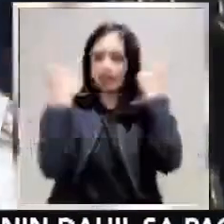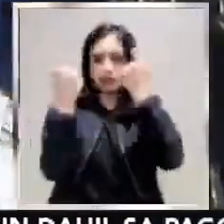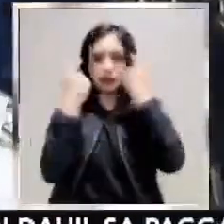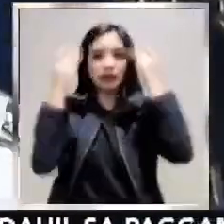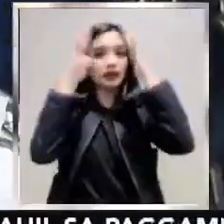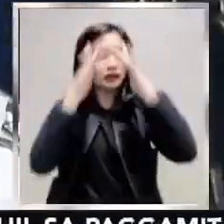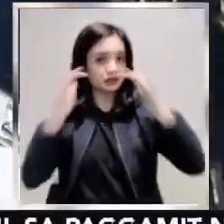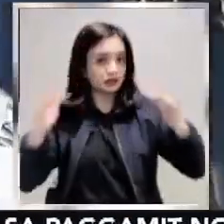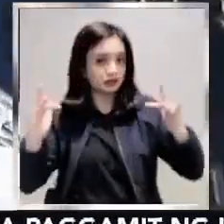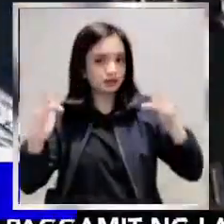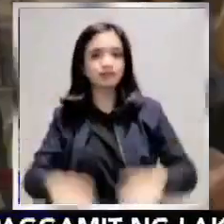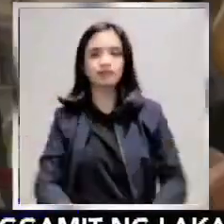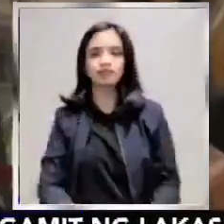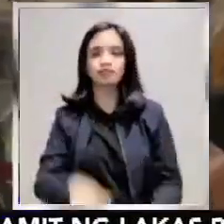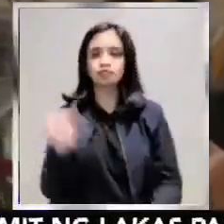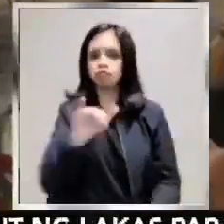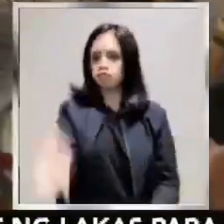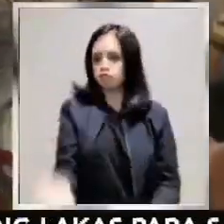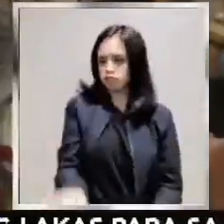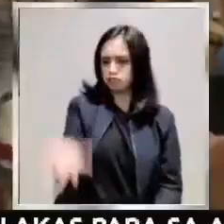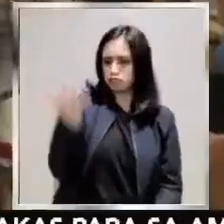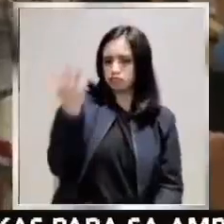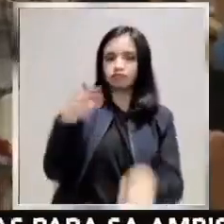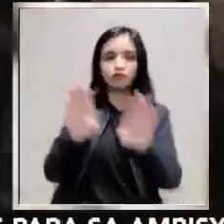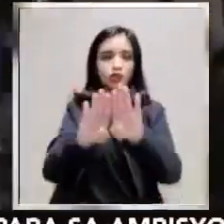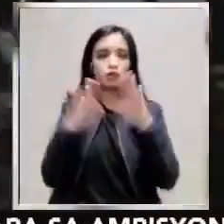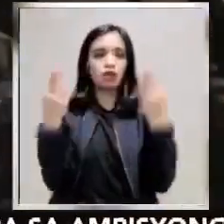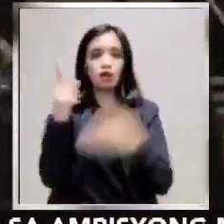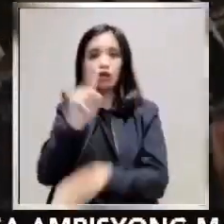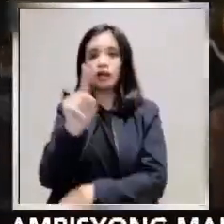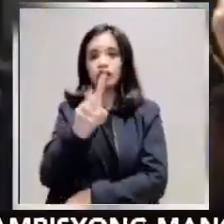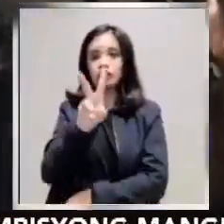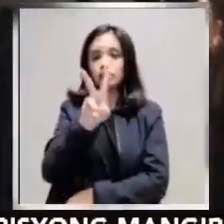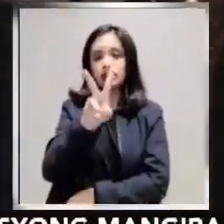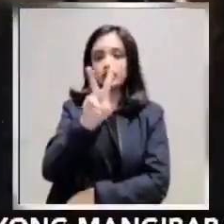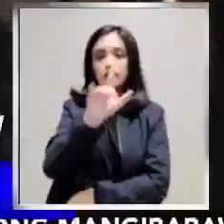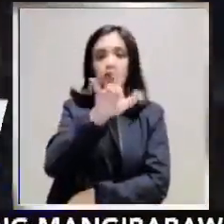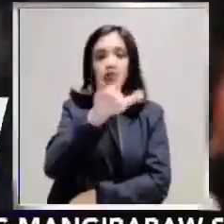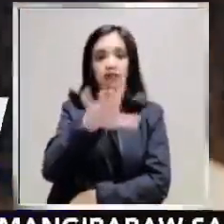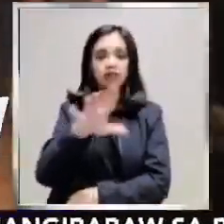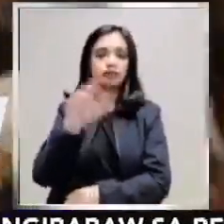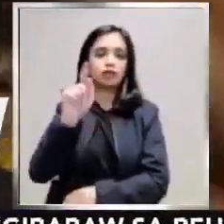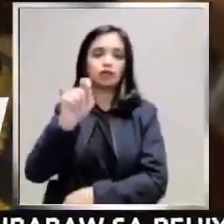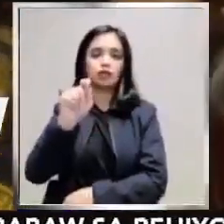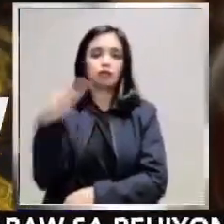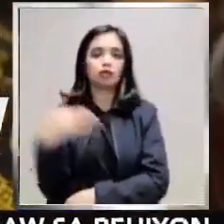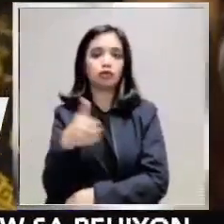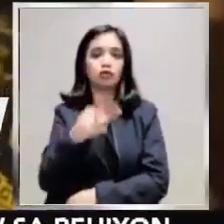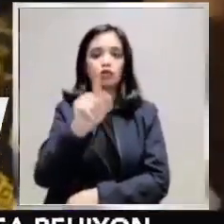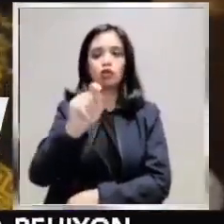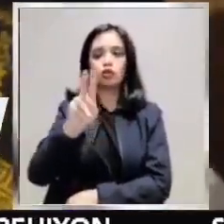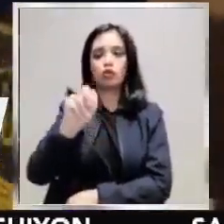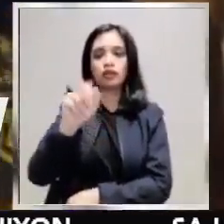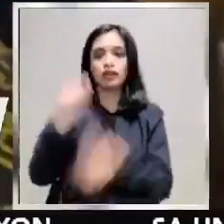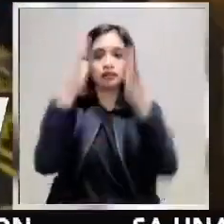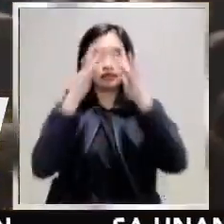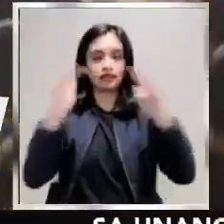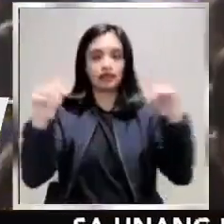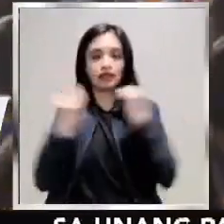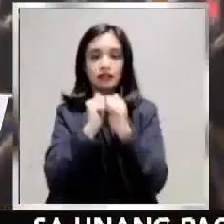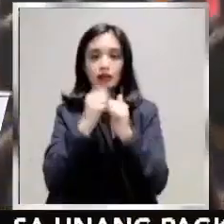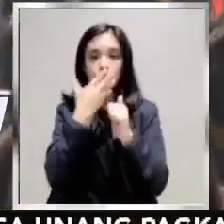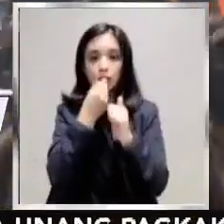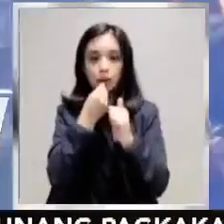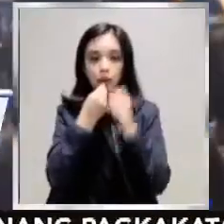Naging engrande rin ang pagbubukas ng 25th Tuna Festival sa General Santos City, kung saan nakisaya pa si Stolen Life star